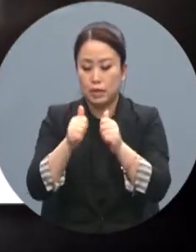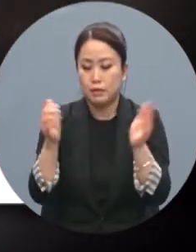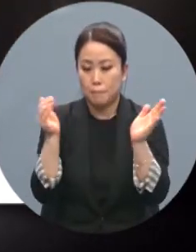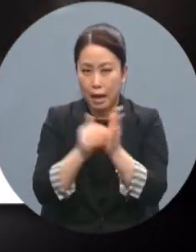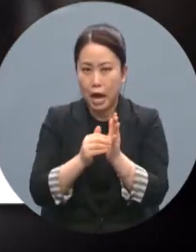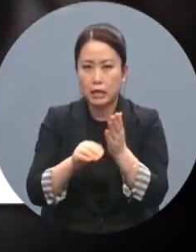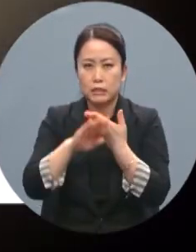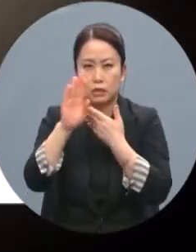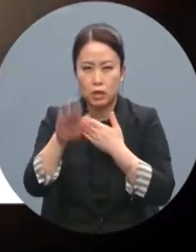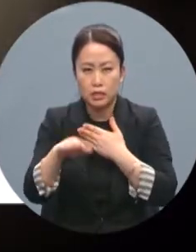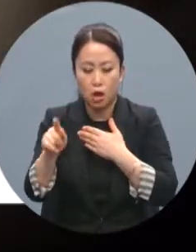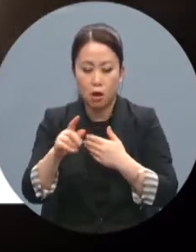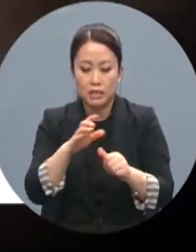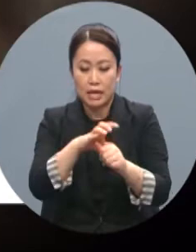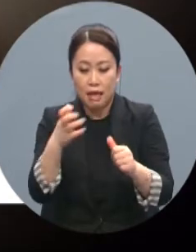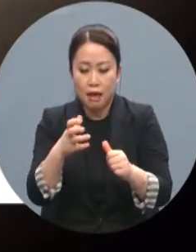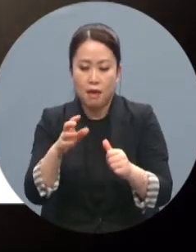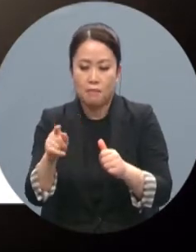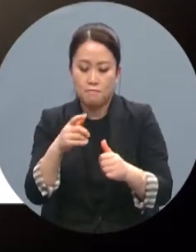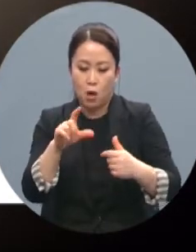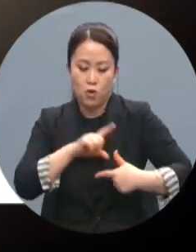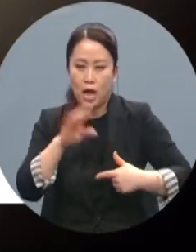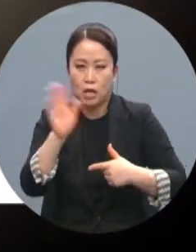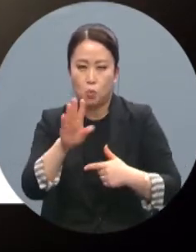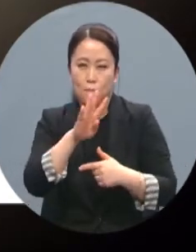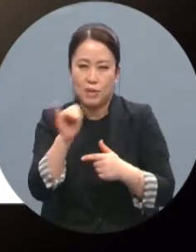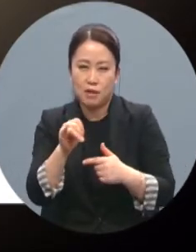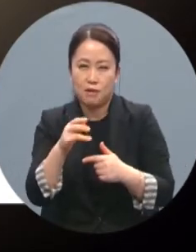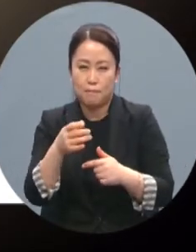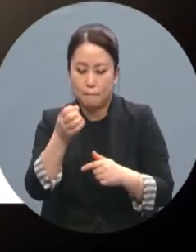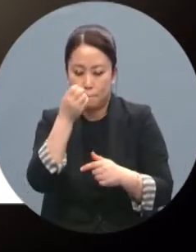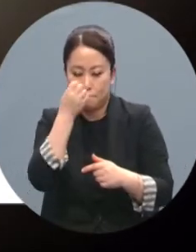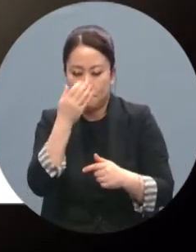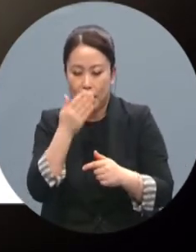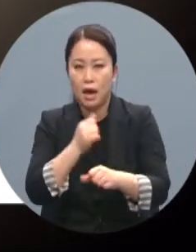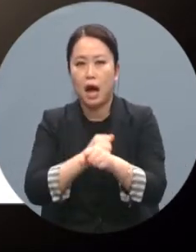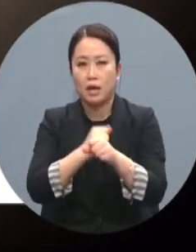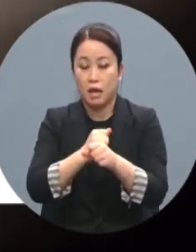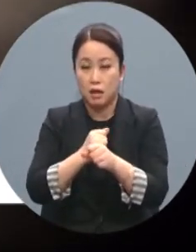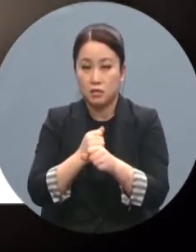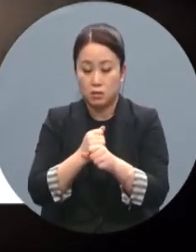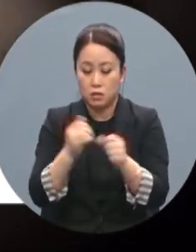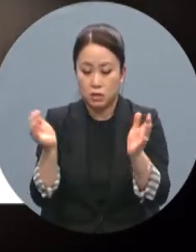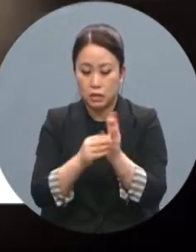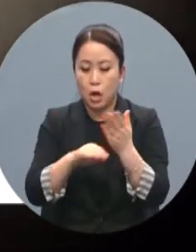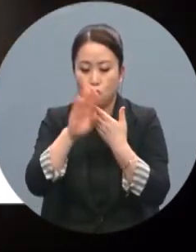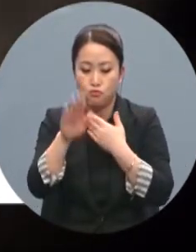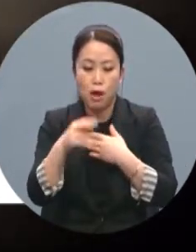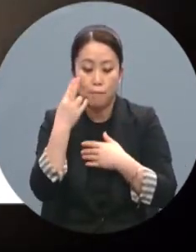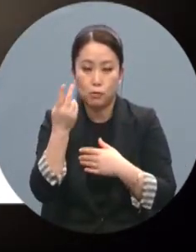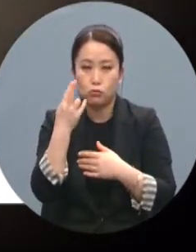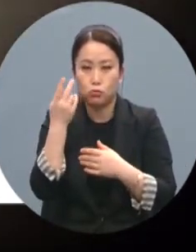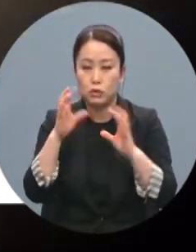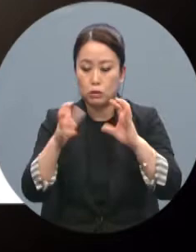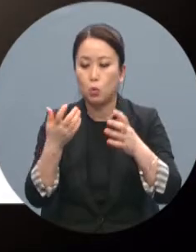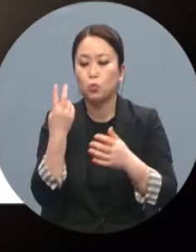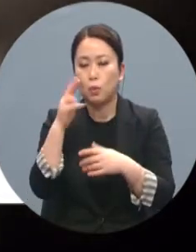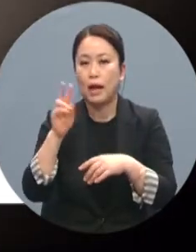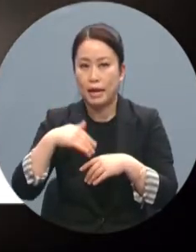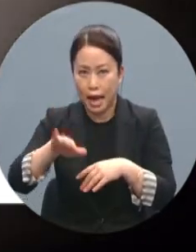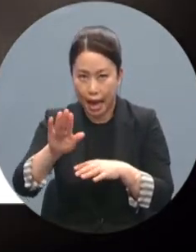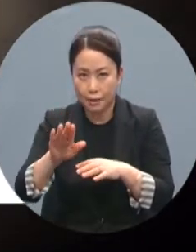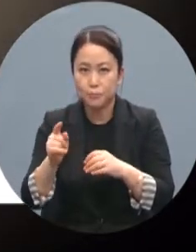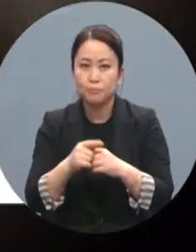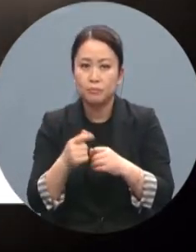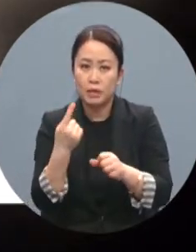제재 처분을 받고 본국으로 돌아갔습니다. 주한미군 측 관계자는 지난해 7월 초 미국 독립기념일 연휴